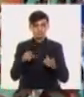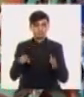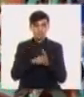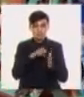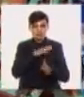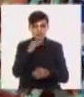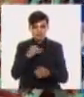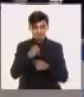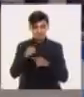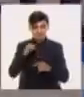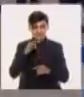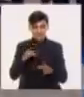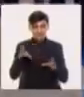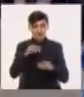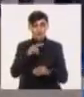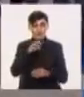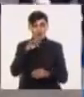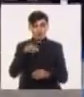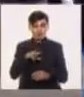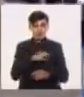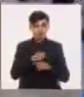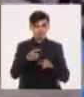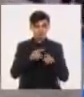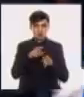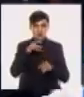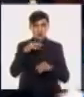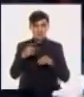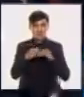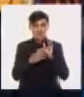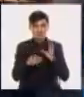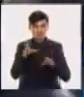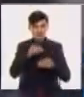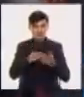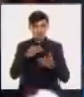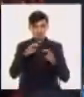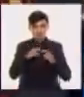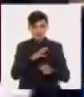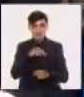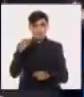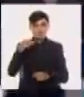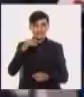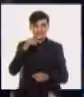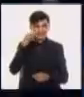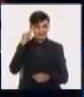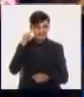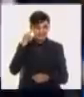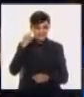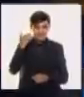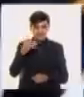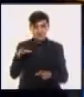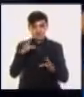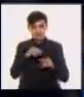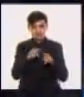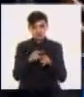всех VIP-персон, прибывающих на парад, тестировали на COVID-19. Кстати, президента Кыргызстана вместе с делегацией в буквальном смысле